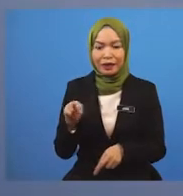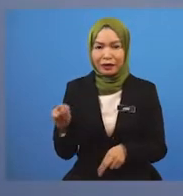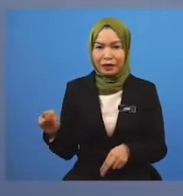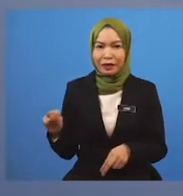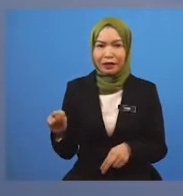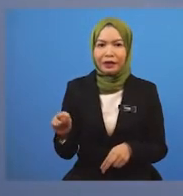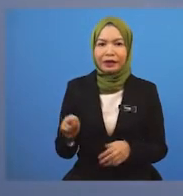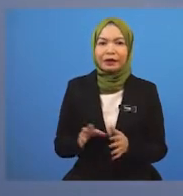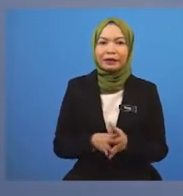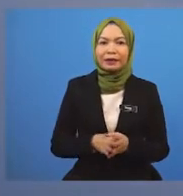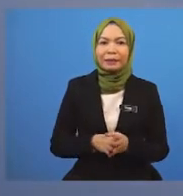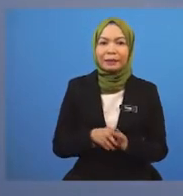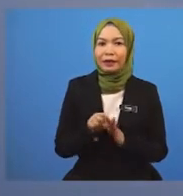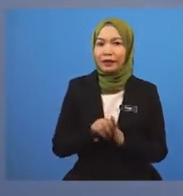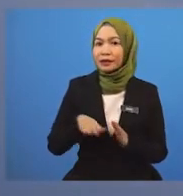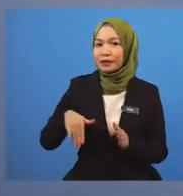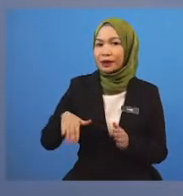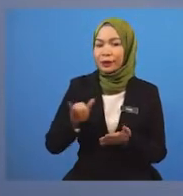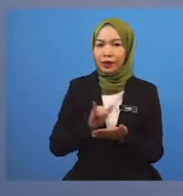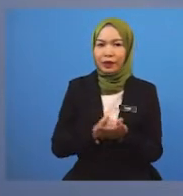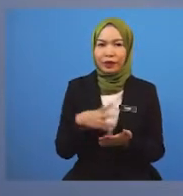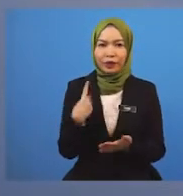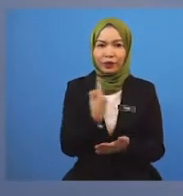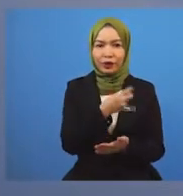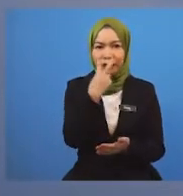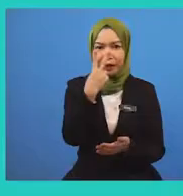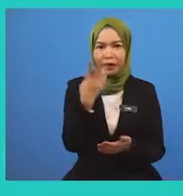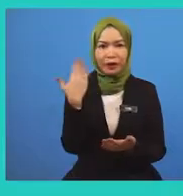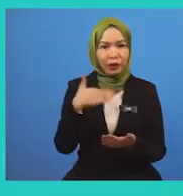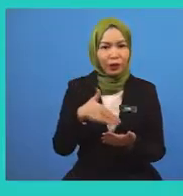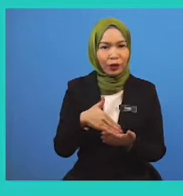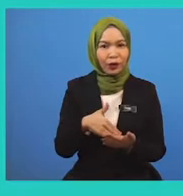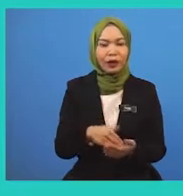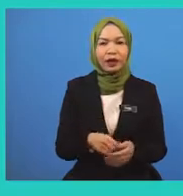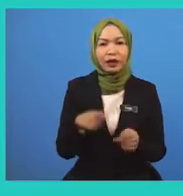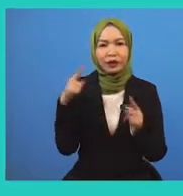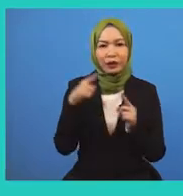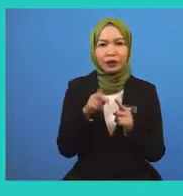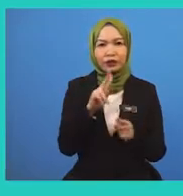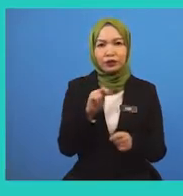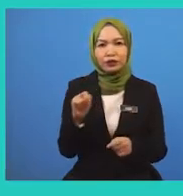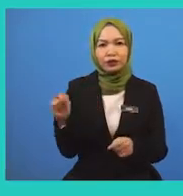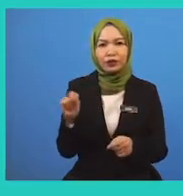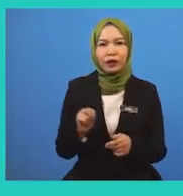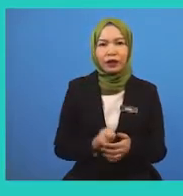mengakhiri pembelajaran hari ini, mari kita lihat sekali lagi objektif